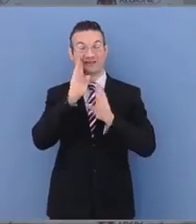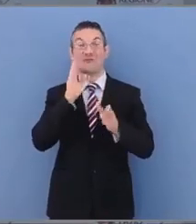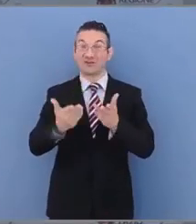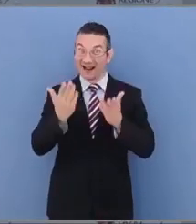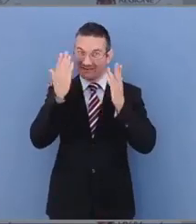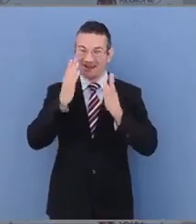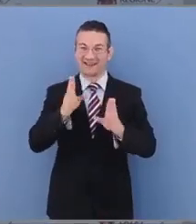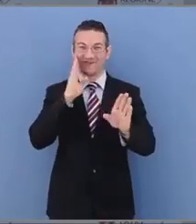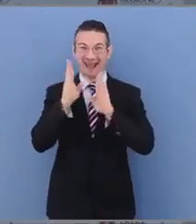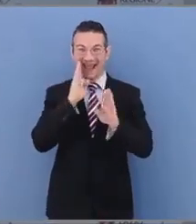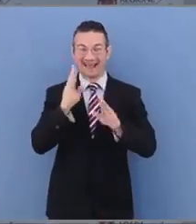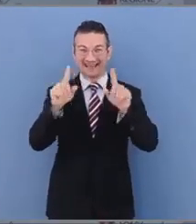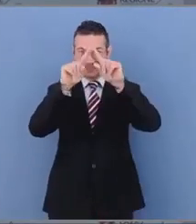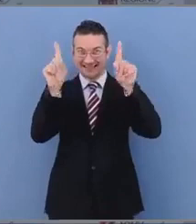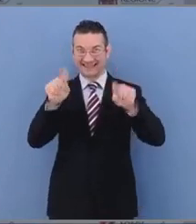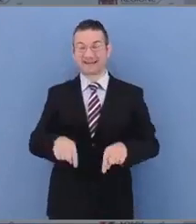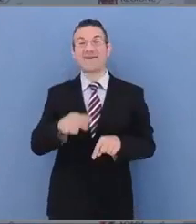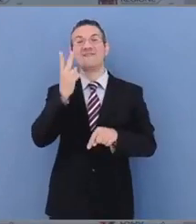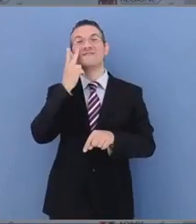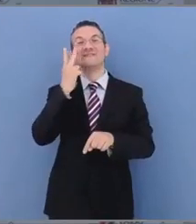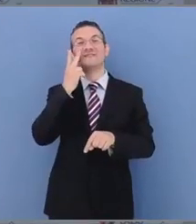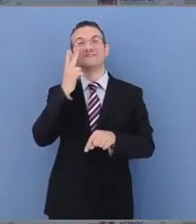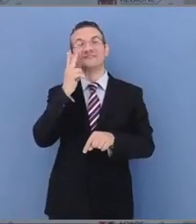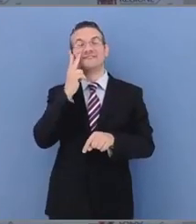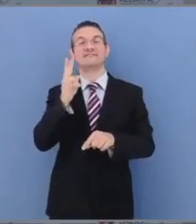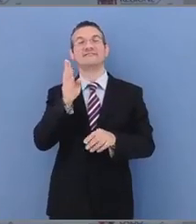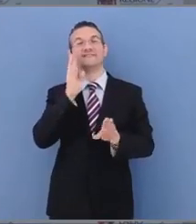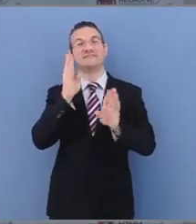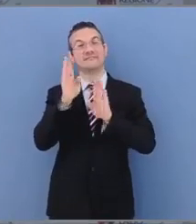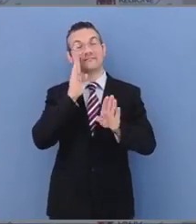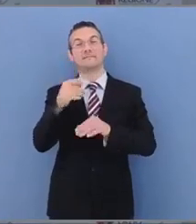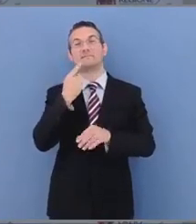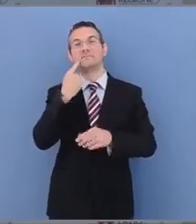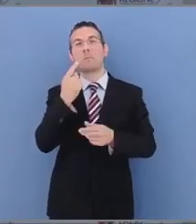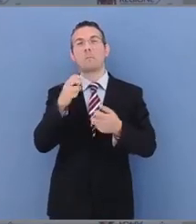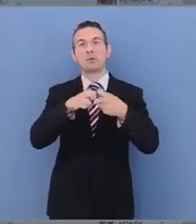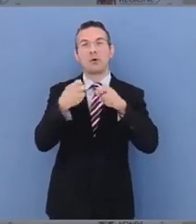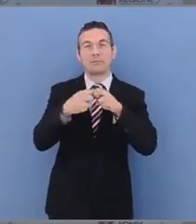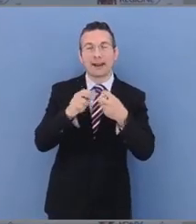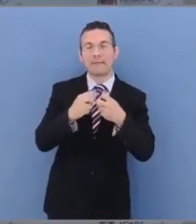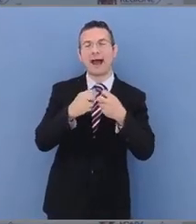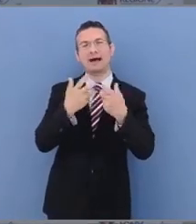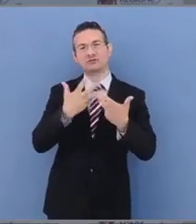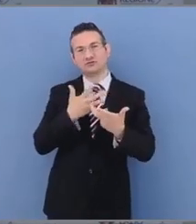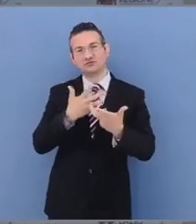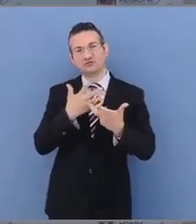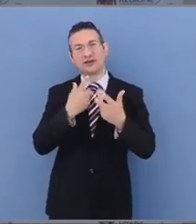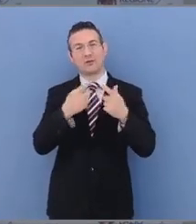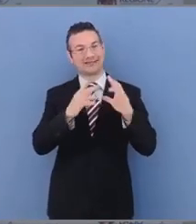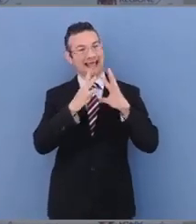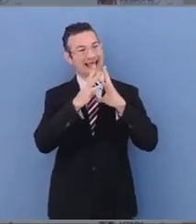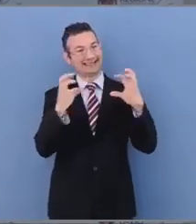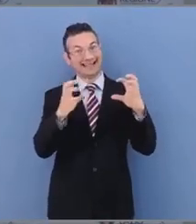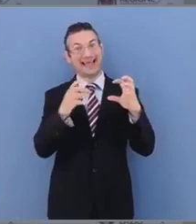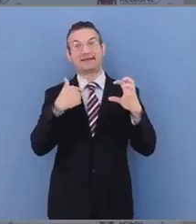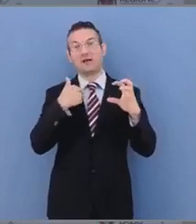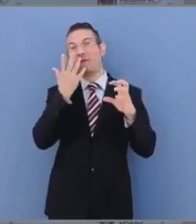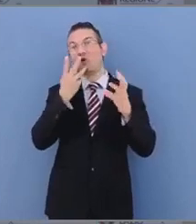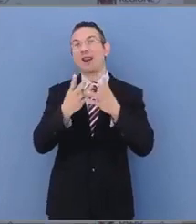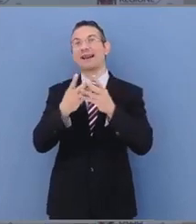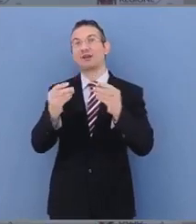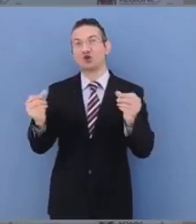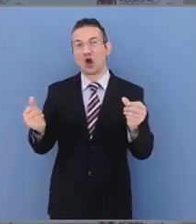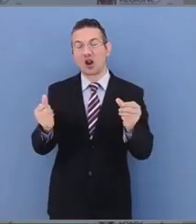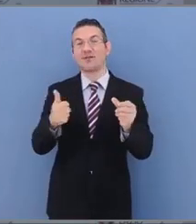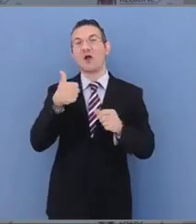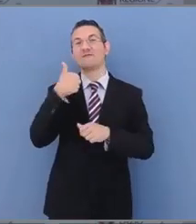mano tutte quelle che sono le problematiche gigantesche che questa azienda ha e che cerca di risolvere, ci diceva: ah, si vede che a Corviale ci